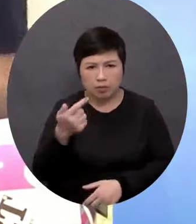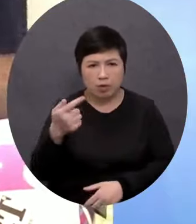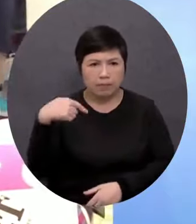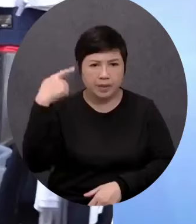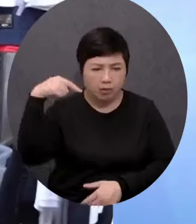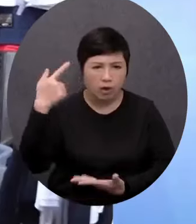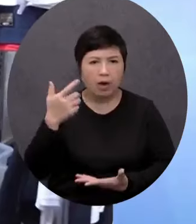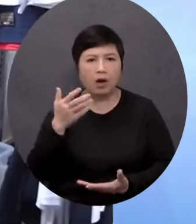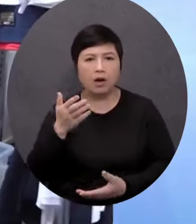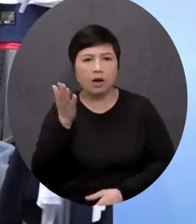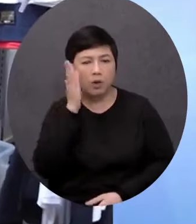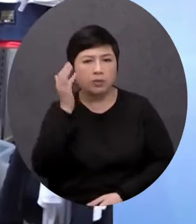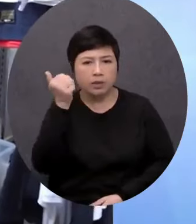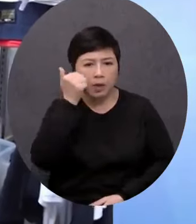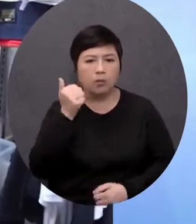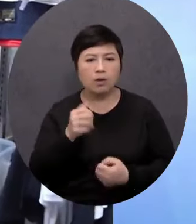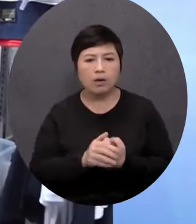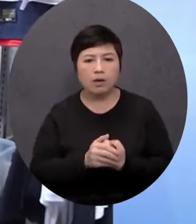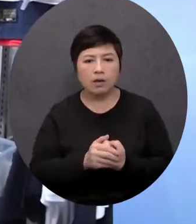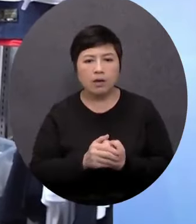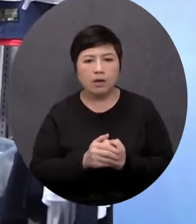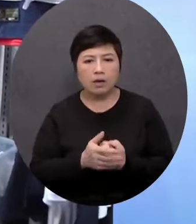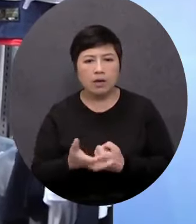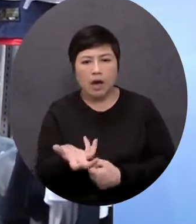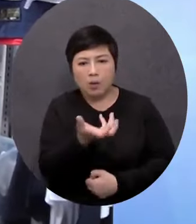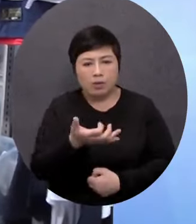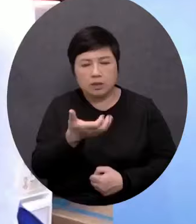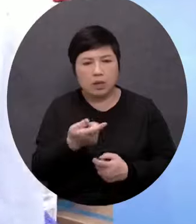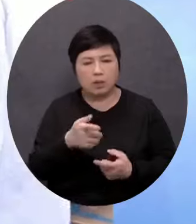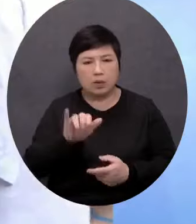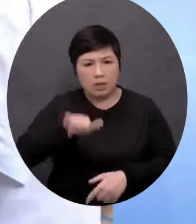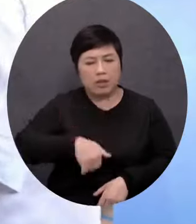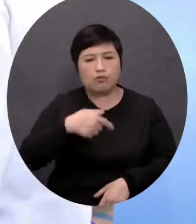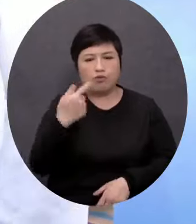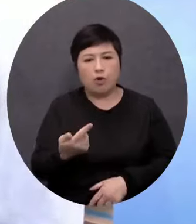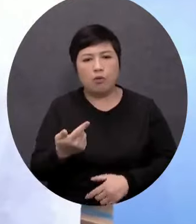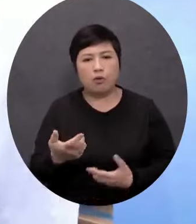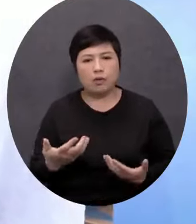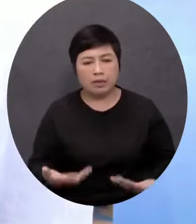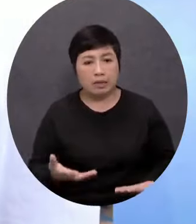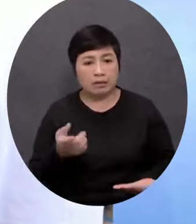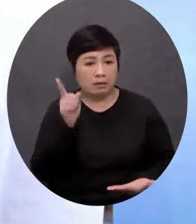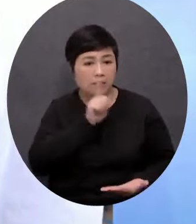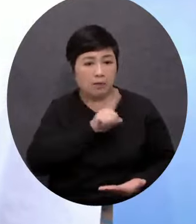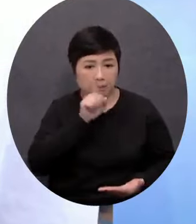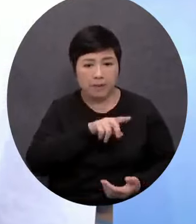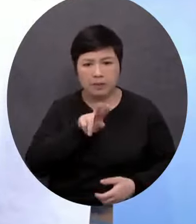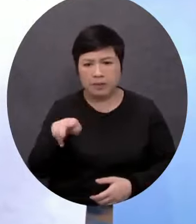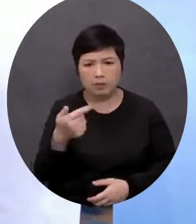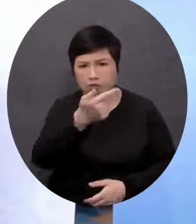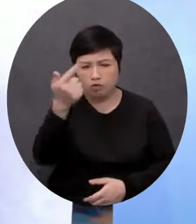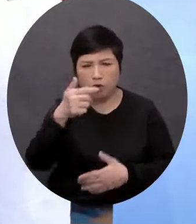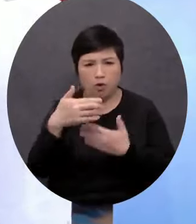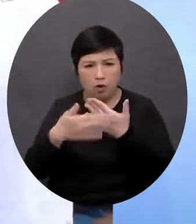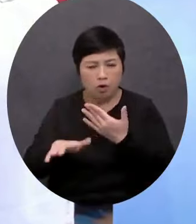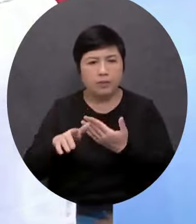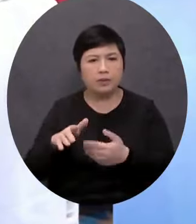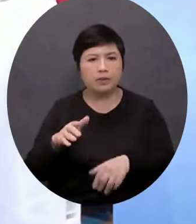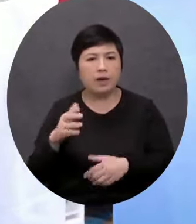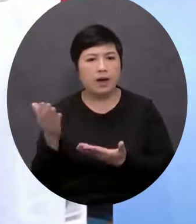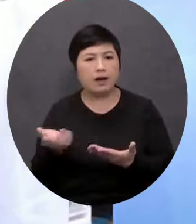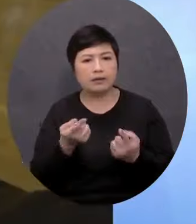啊、同埋歐洲嗰啲人係嚟得多嘅。特別依個禮拜我哋都見得係特別多啲客係